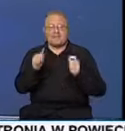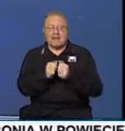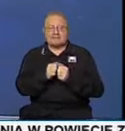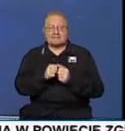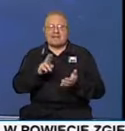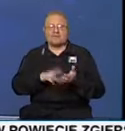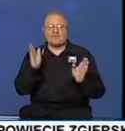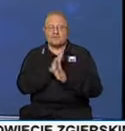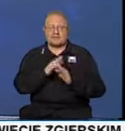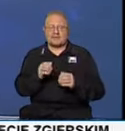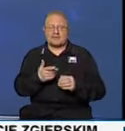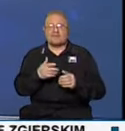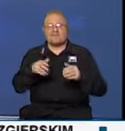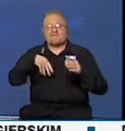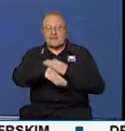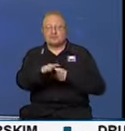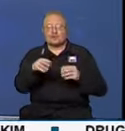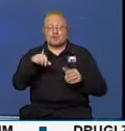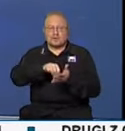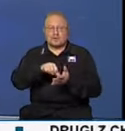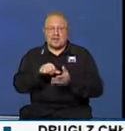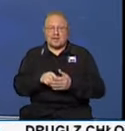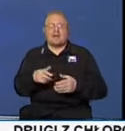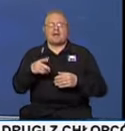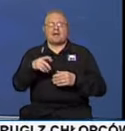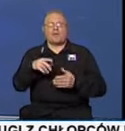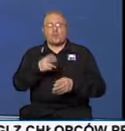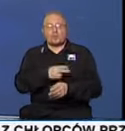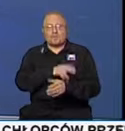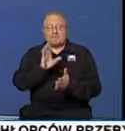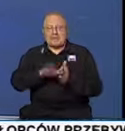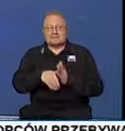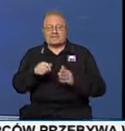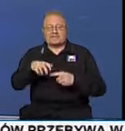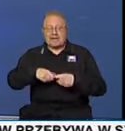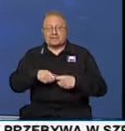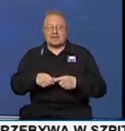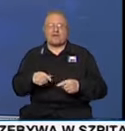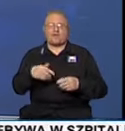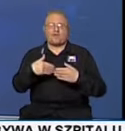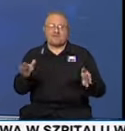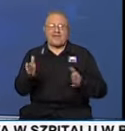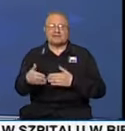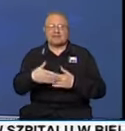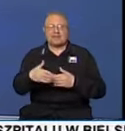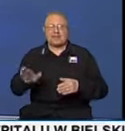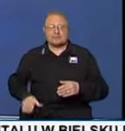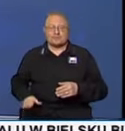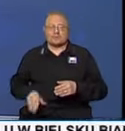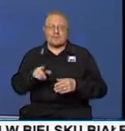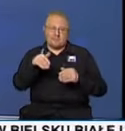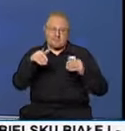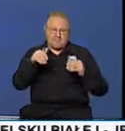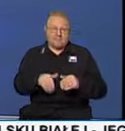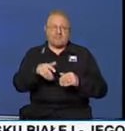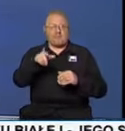Na dworze, wejdź do środka. Urząd Miasta Zgierza otwiera drzwi dla czworonogów. Przygotowano tam miejsce dla zwierzaka i pomoc dla tych, którzy mają do